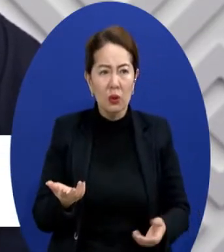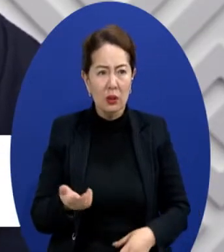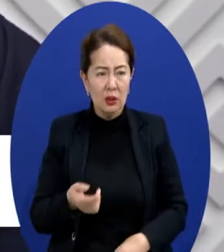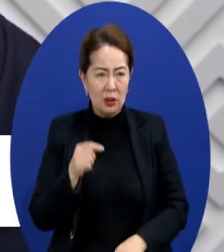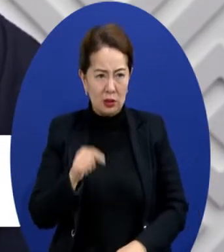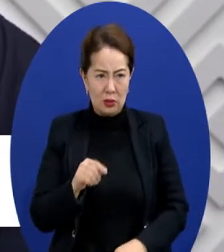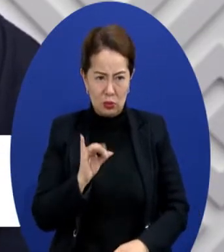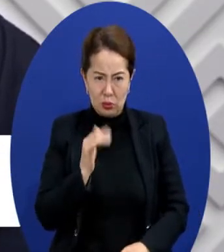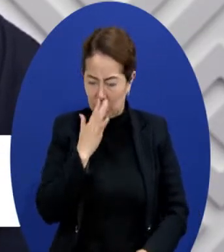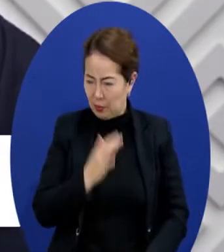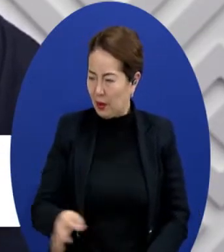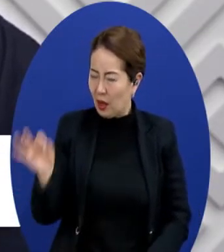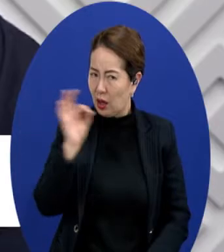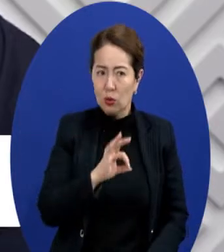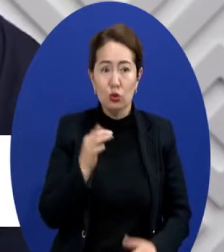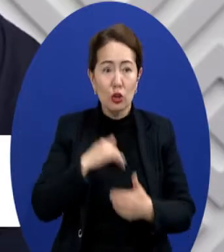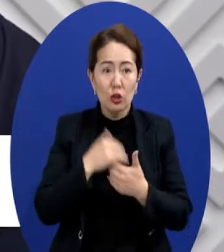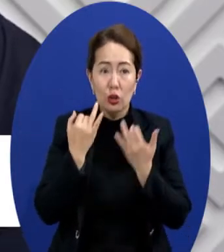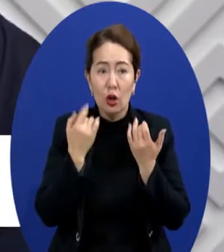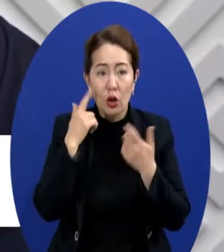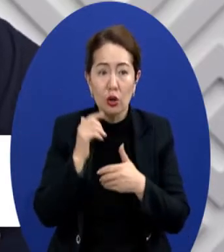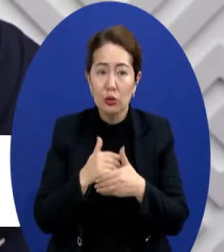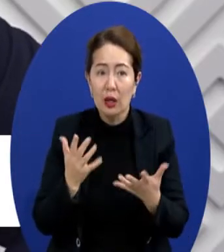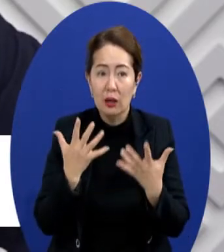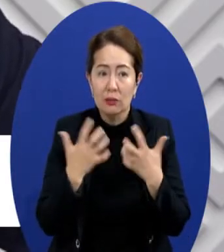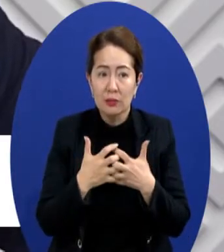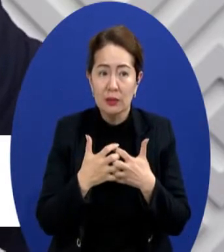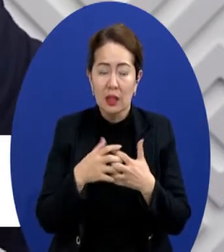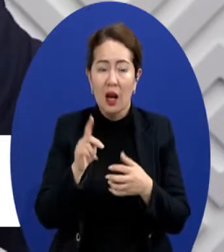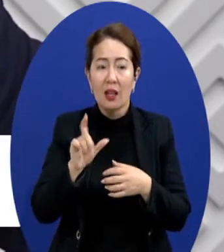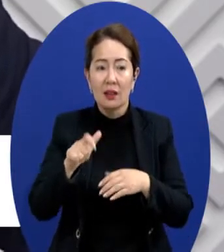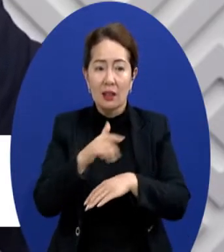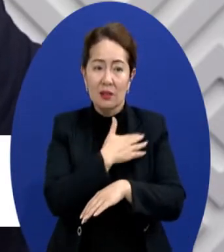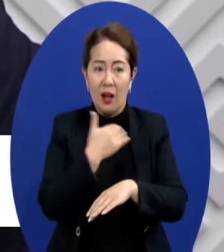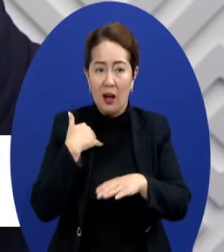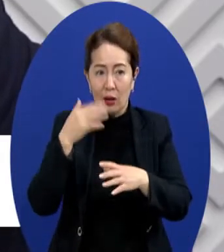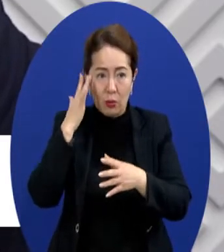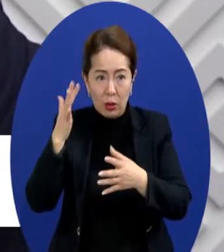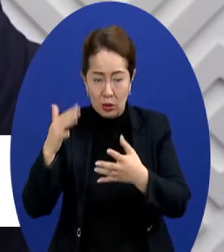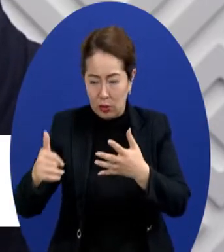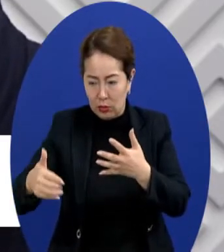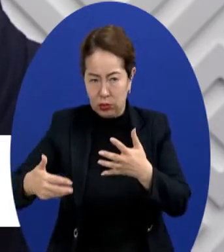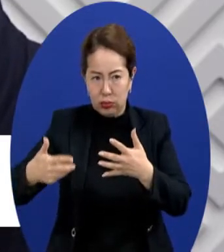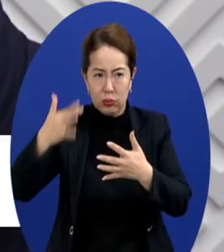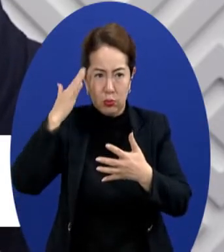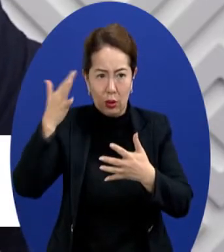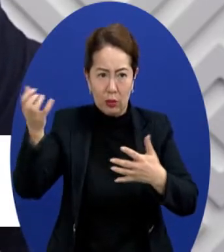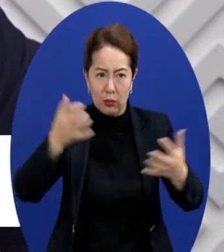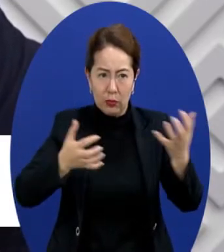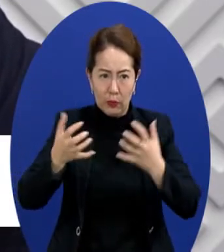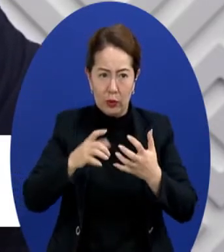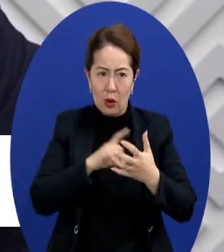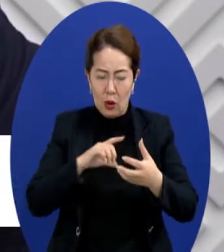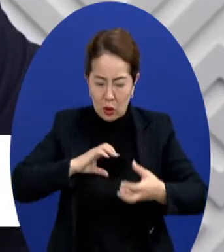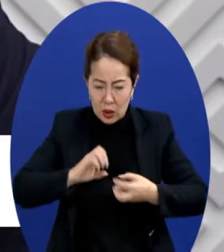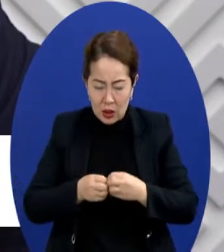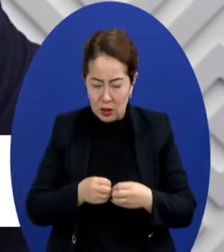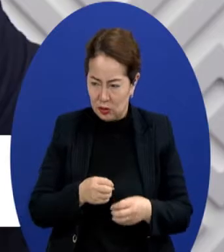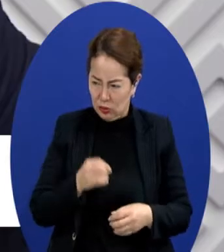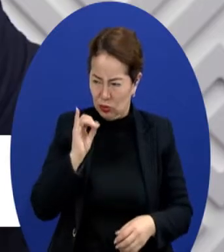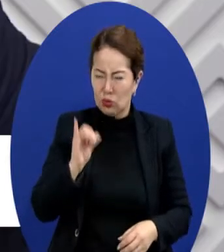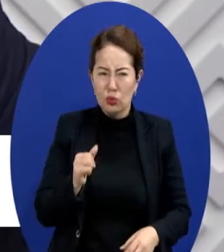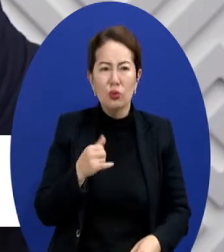Ийм одоо байхгүй шүү дээ. Тэгээ хилцээний дарга нар нэгээ бас бодлого гардаг. Тэгээ өөрсдөө гүйцэтгэн гэж энэ юу,